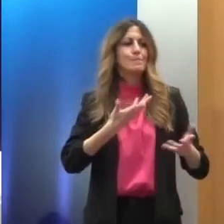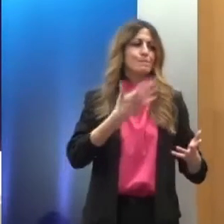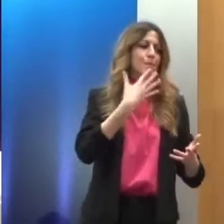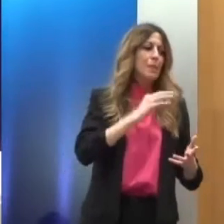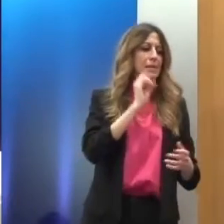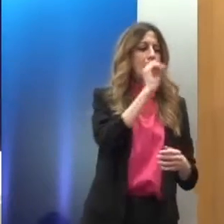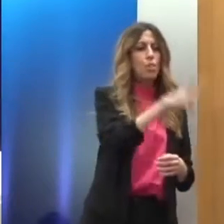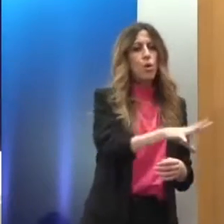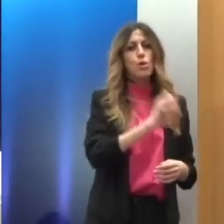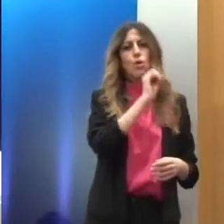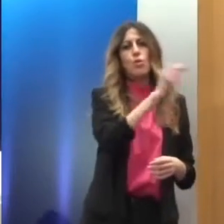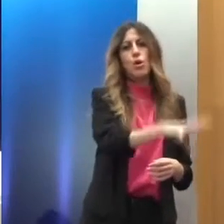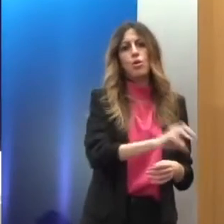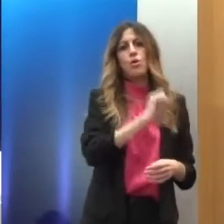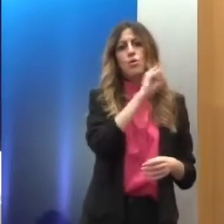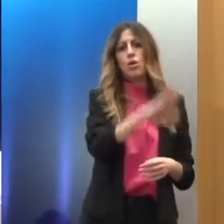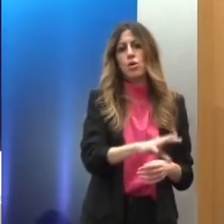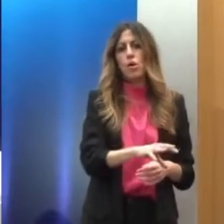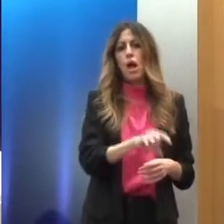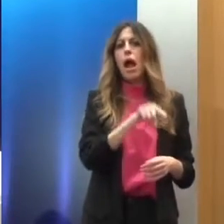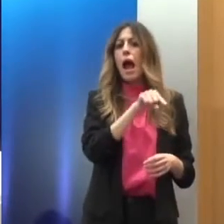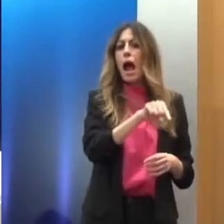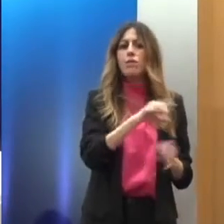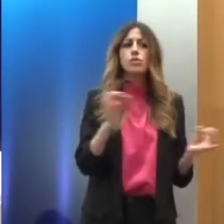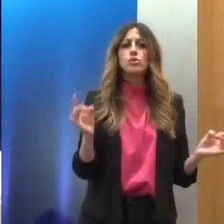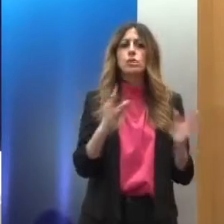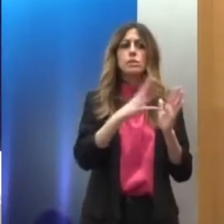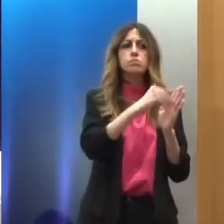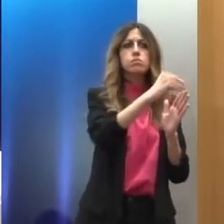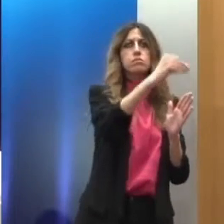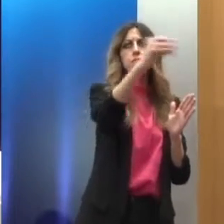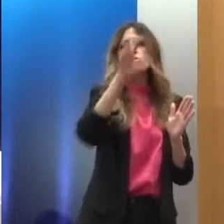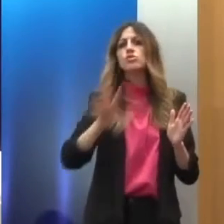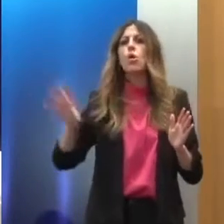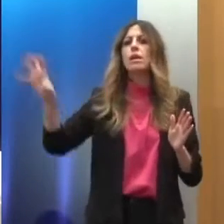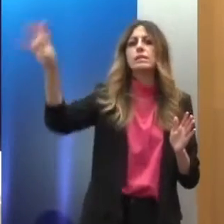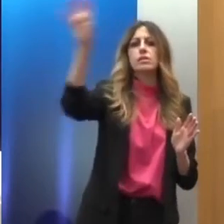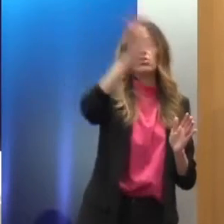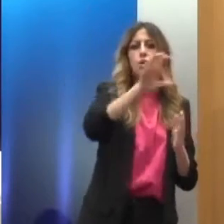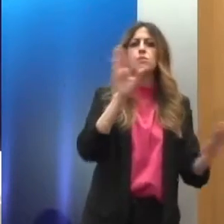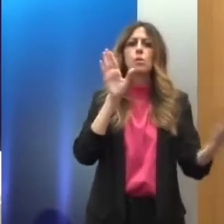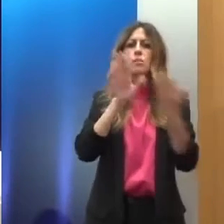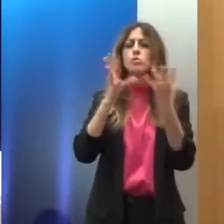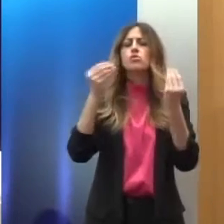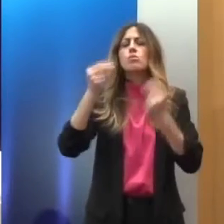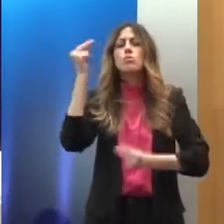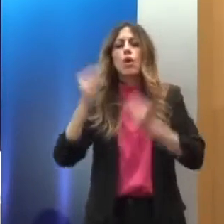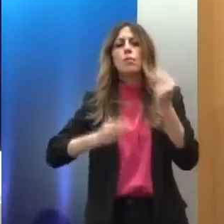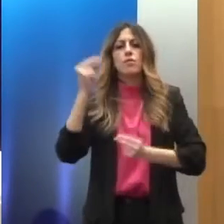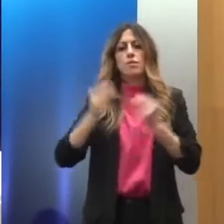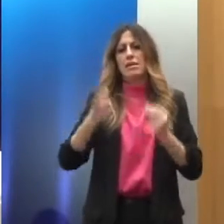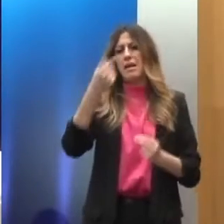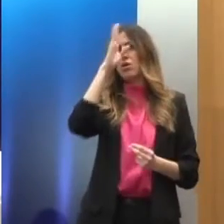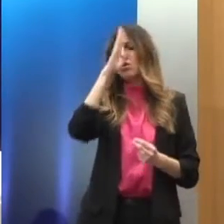γίνεται συμπάθεια σχεδόν προς όλες τις χώρες, οι οποίες στην πραγματικότητα αντιμετωπίζουν πάρα πολλά θέματα, είτε είναι οικονομική